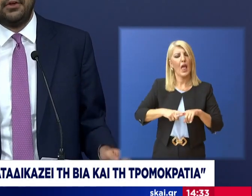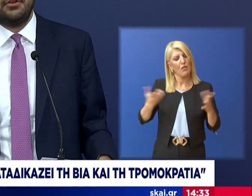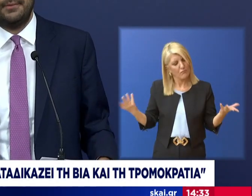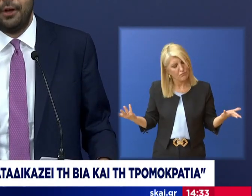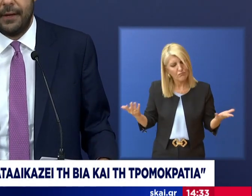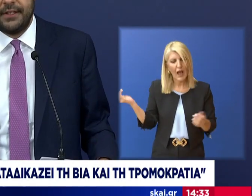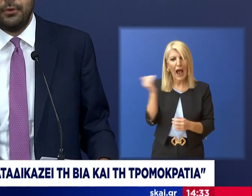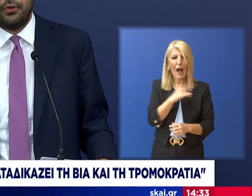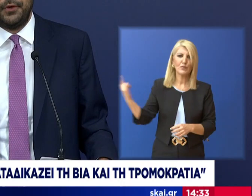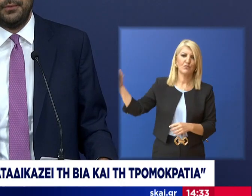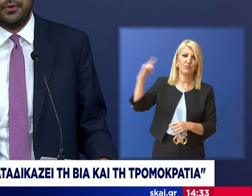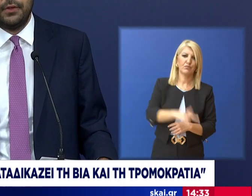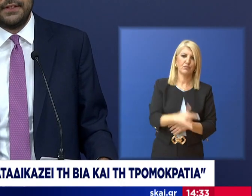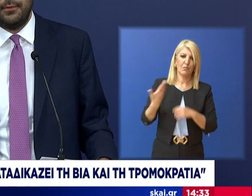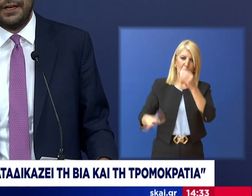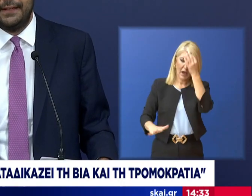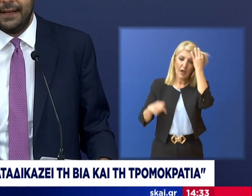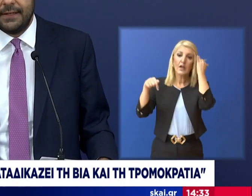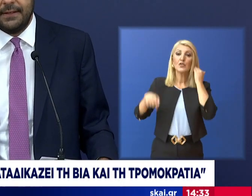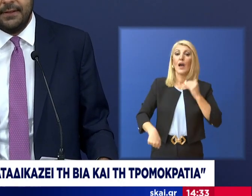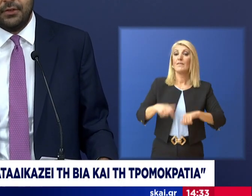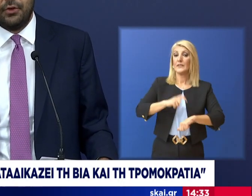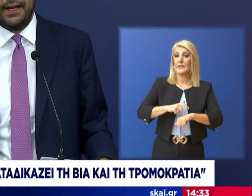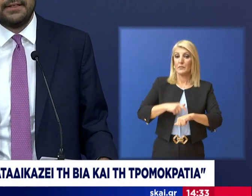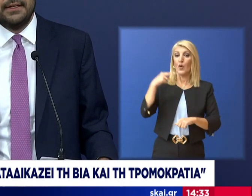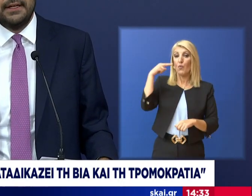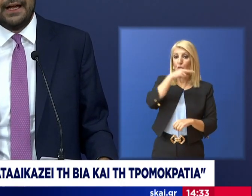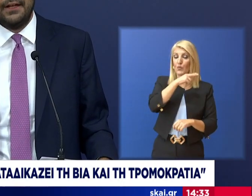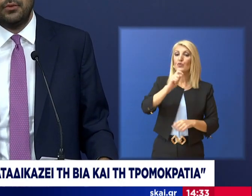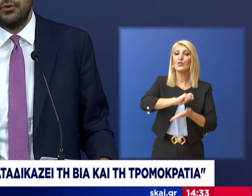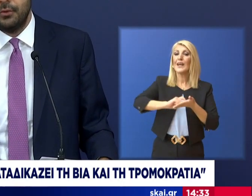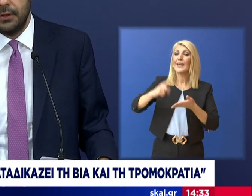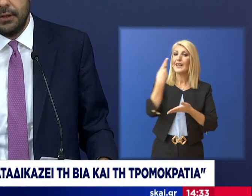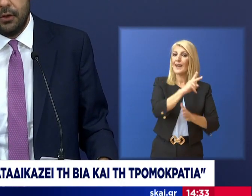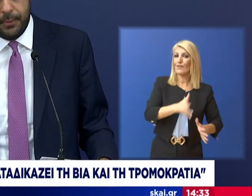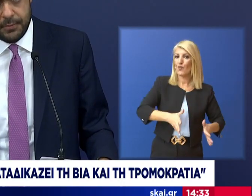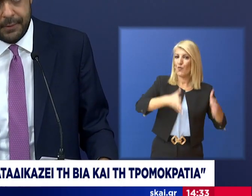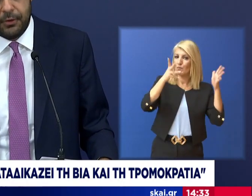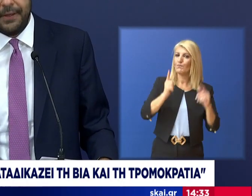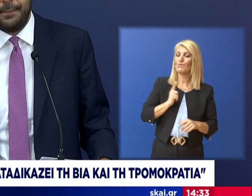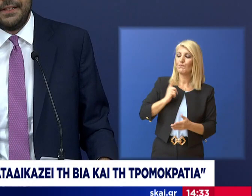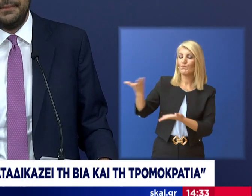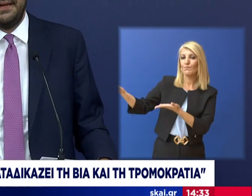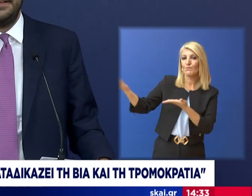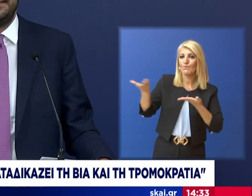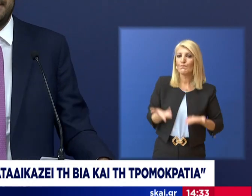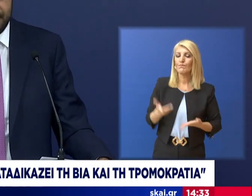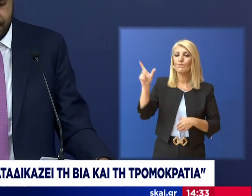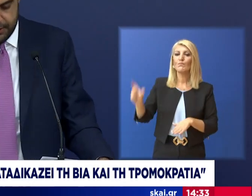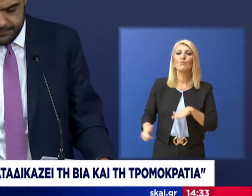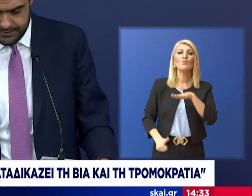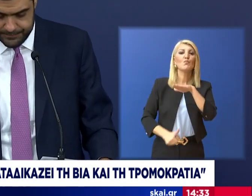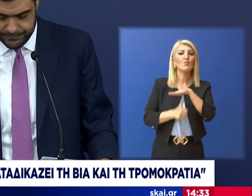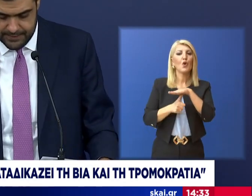υπάρξει μία λύση στην περιοχή ώστε να μην δούμε να εξελίσσεται σε μία γενικότερη κρίση στην μέση ανατολή η σύγκρουση